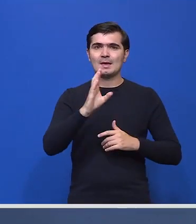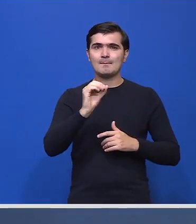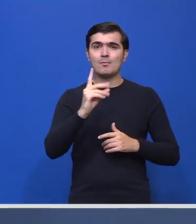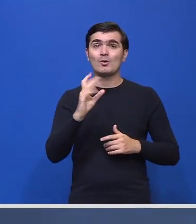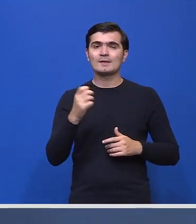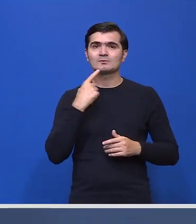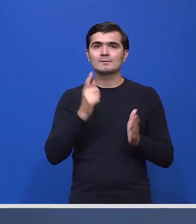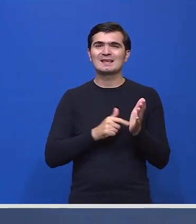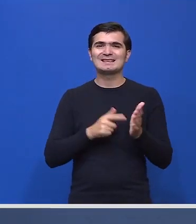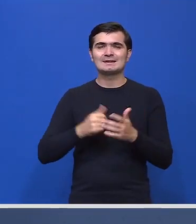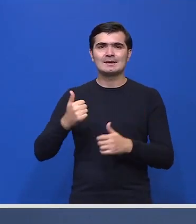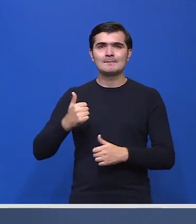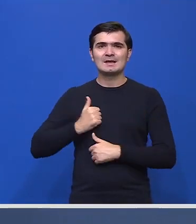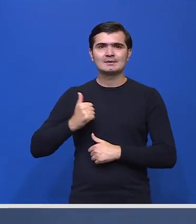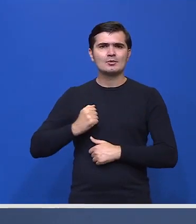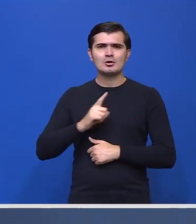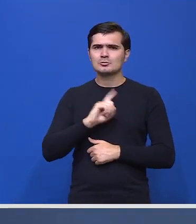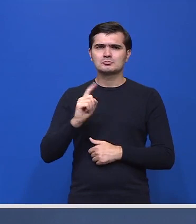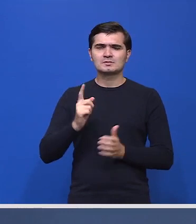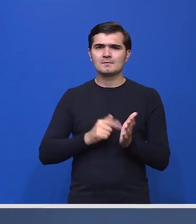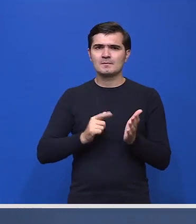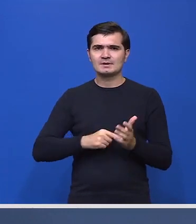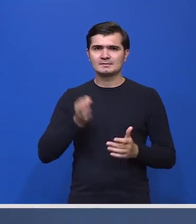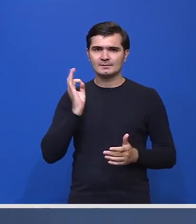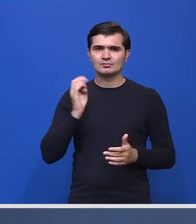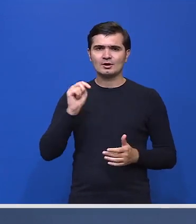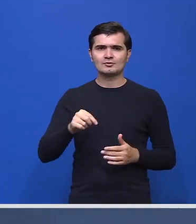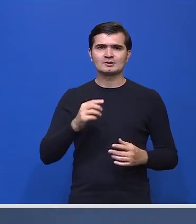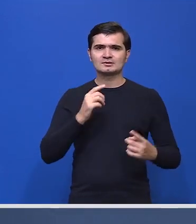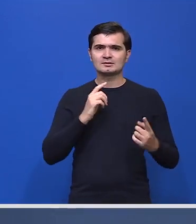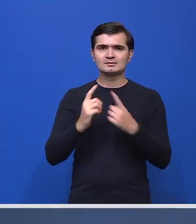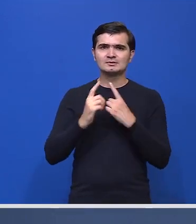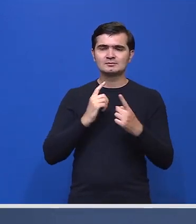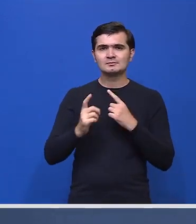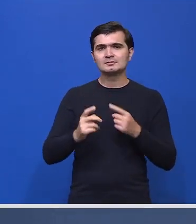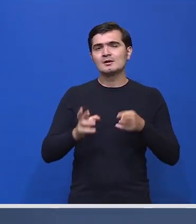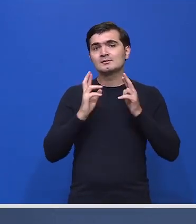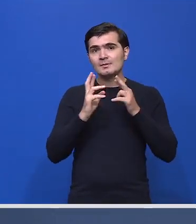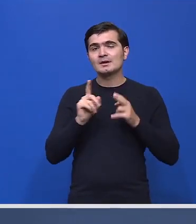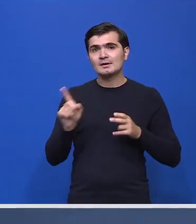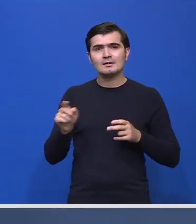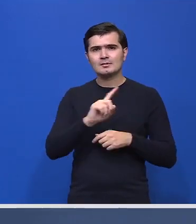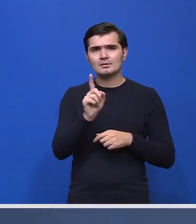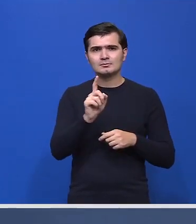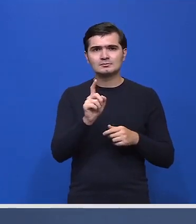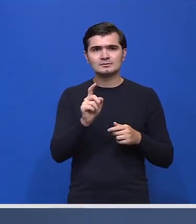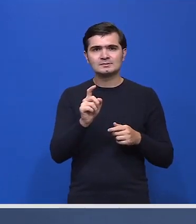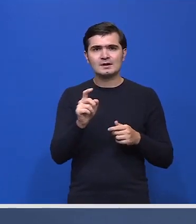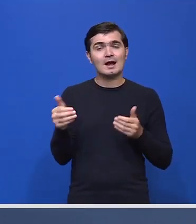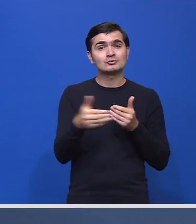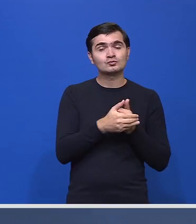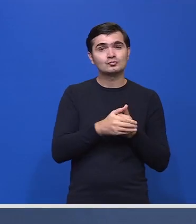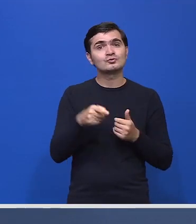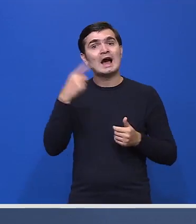pensiile militarilor nu sunt pensii speciale și că în această discuție speră domnia sa că nu se ascund ceilalți care au